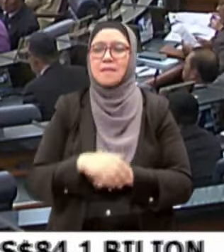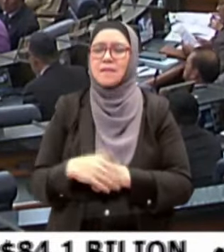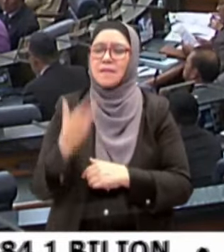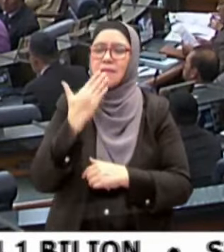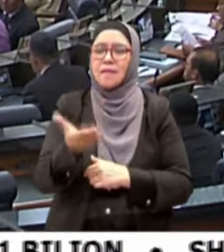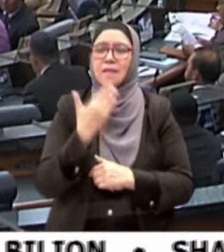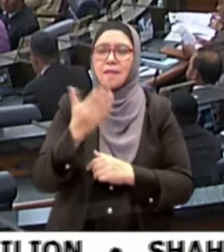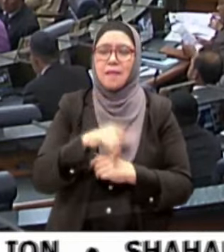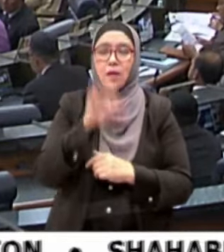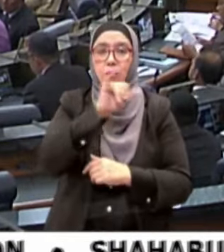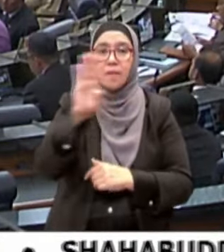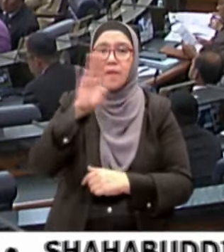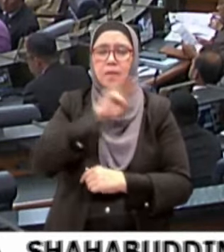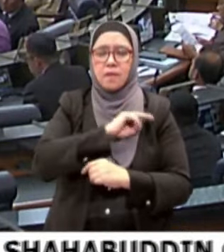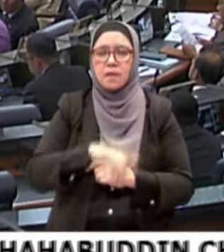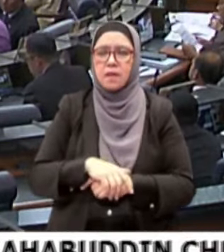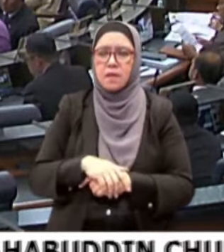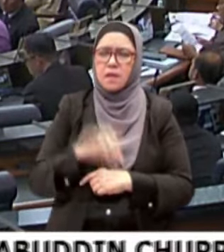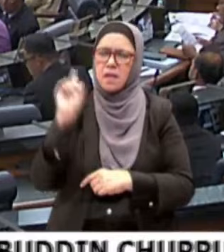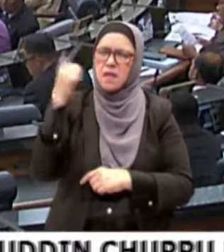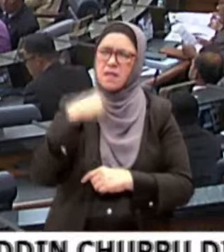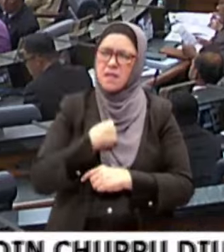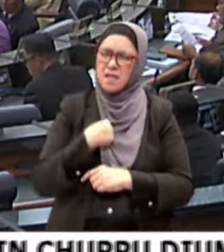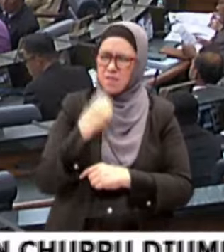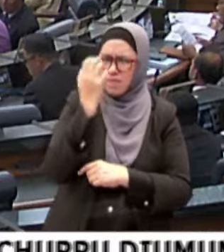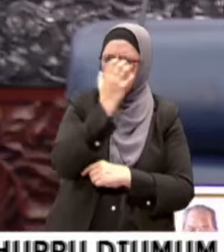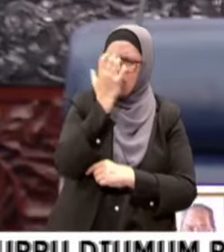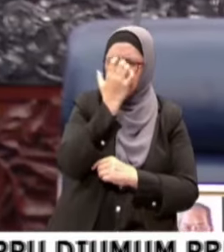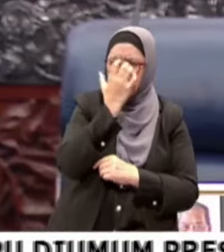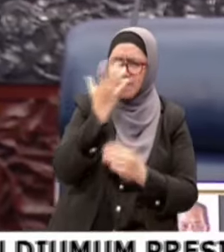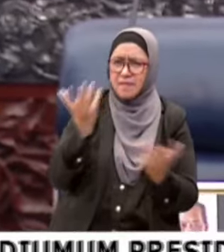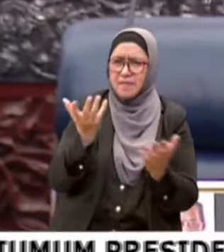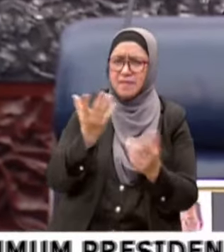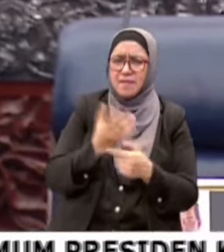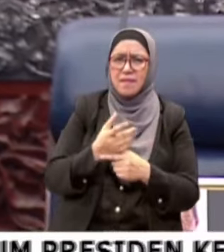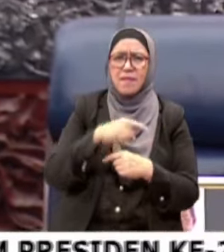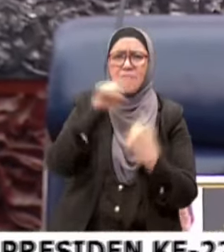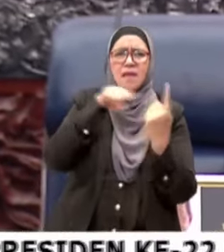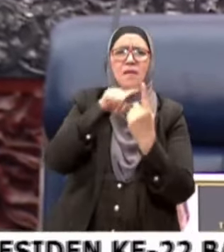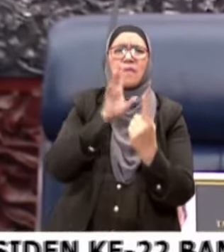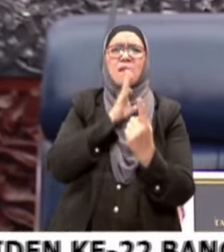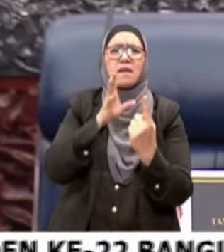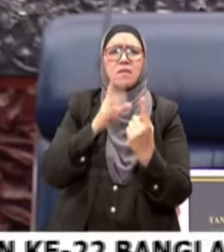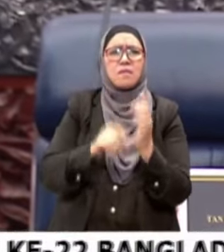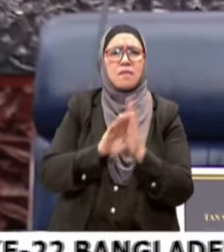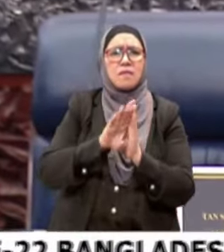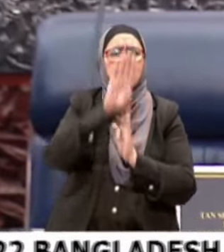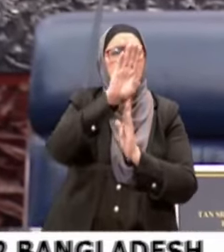cuma saya agak confuse bila kita sebut pertumbuhan ekonomi